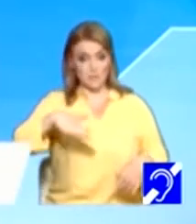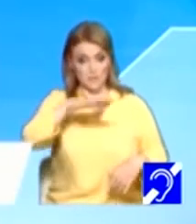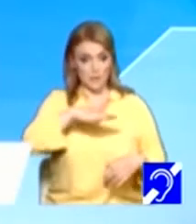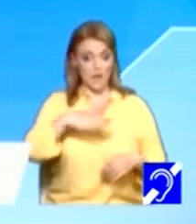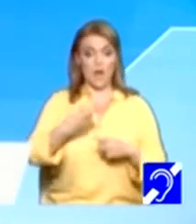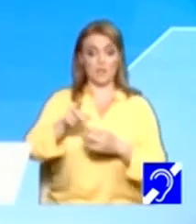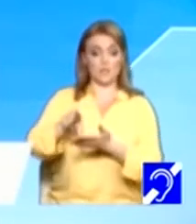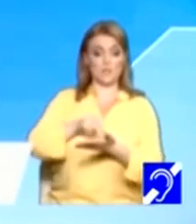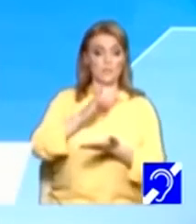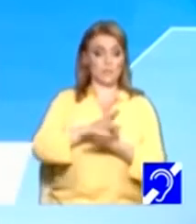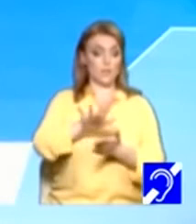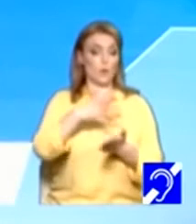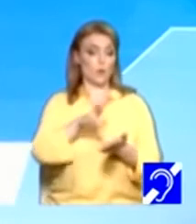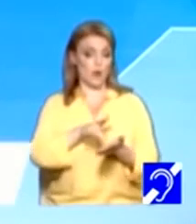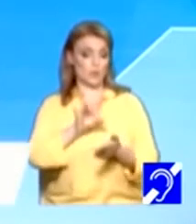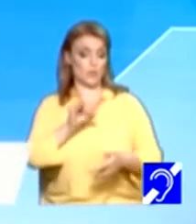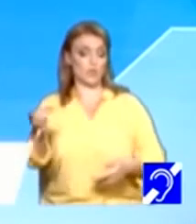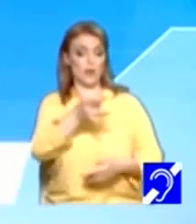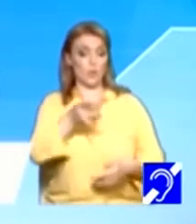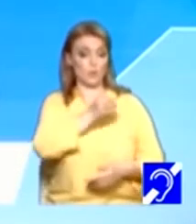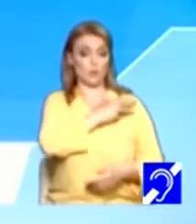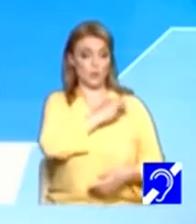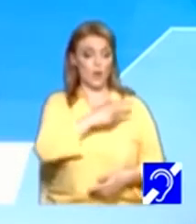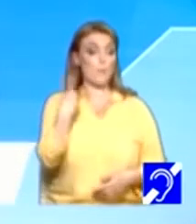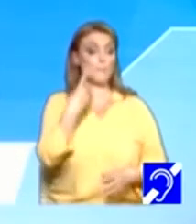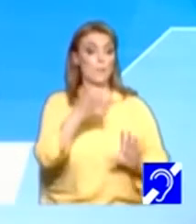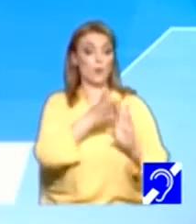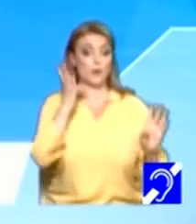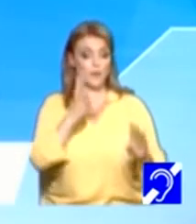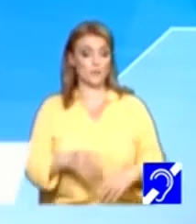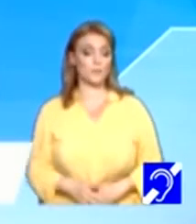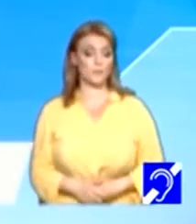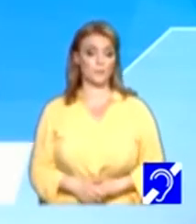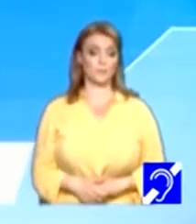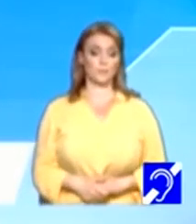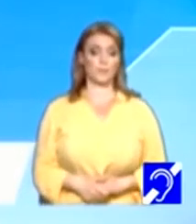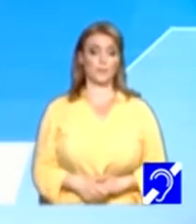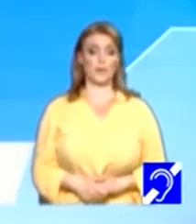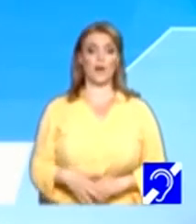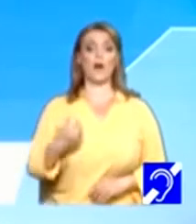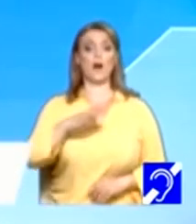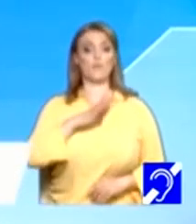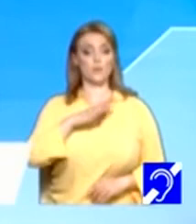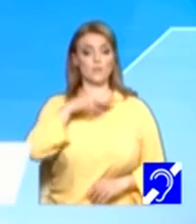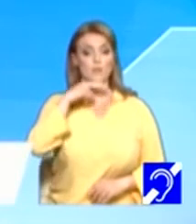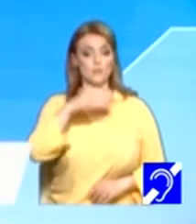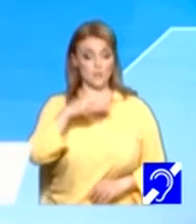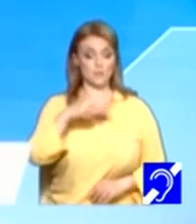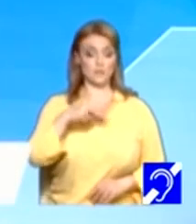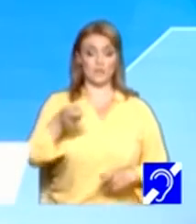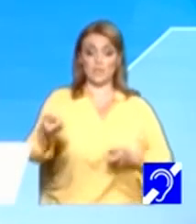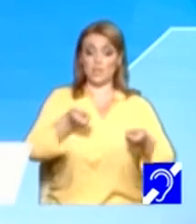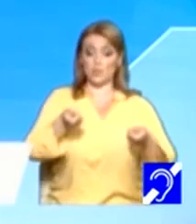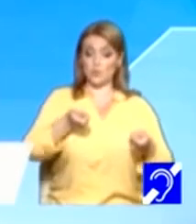de dezvoltare este municipiu și raionul Orhei. În primul și în primul rând am fost foarte atenți în gestionarea banului